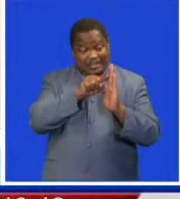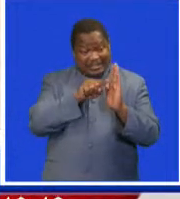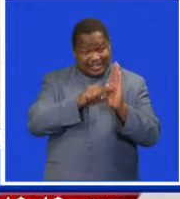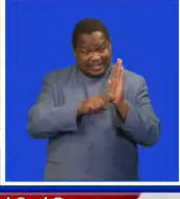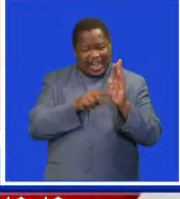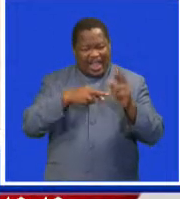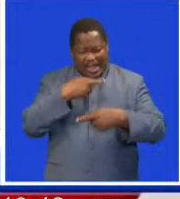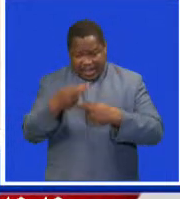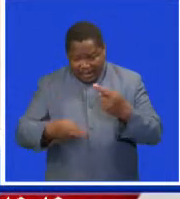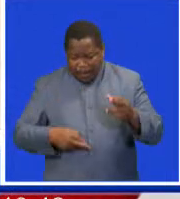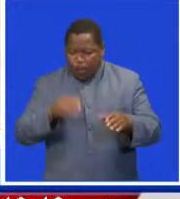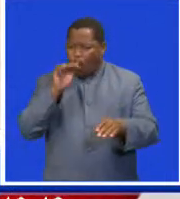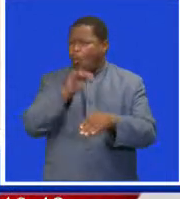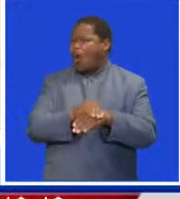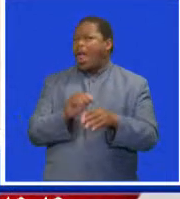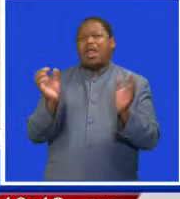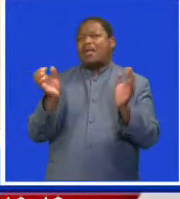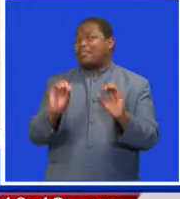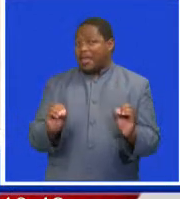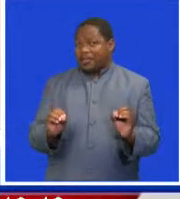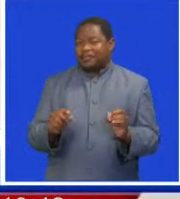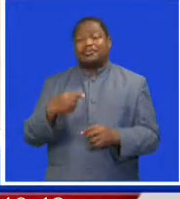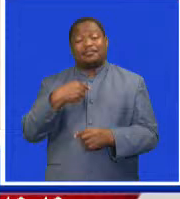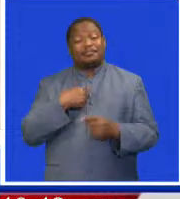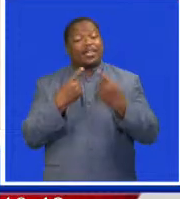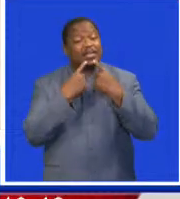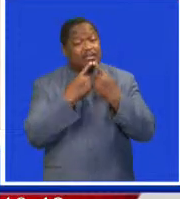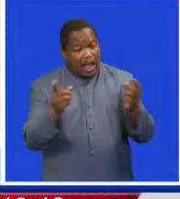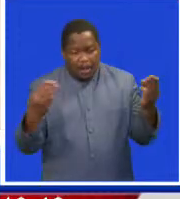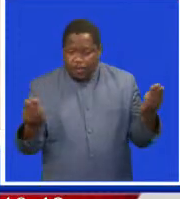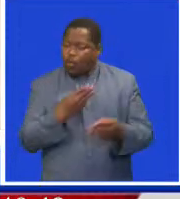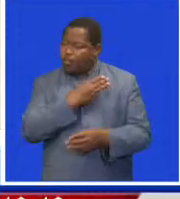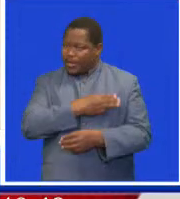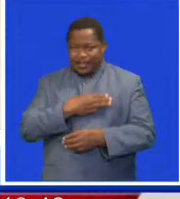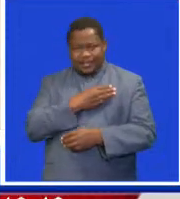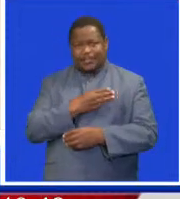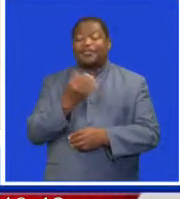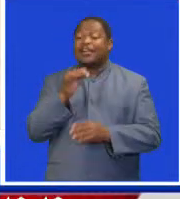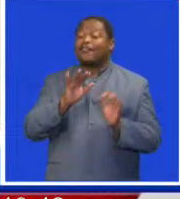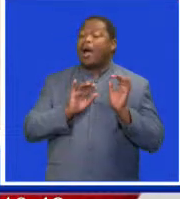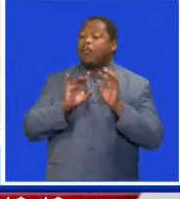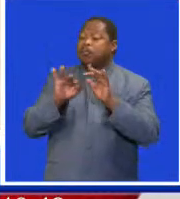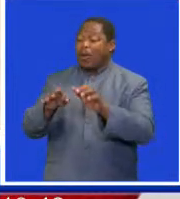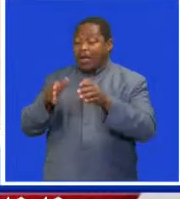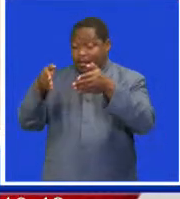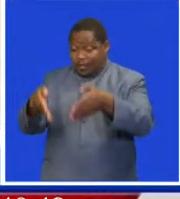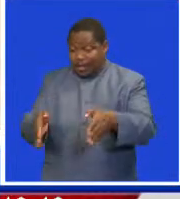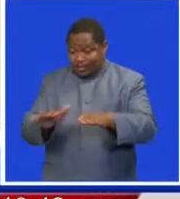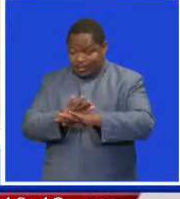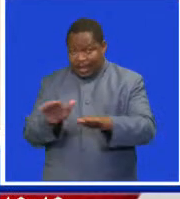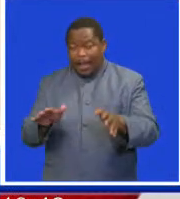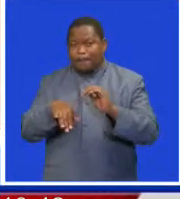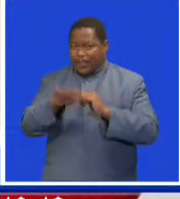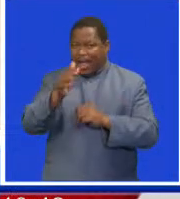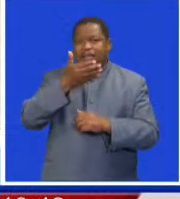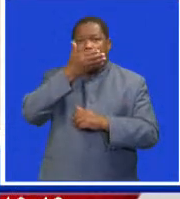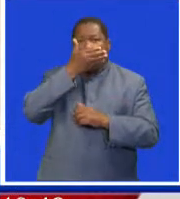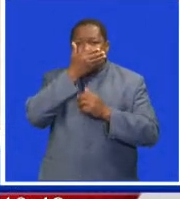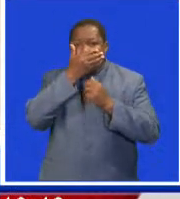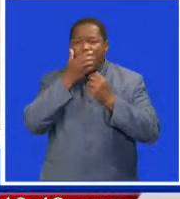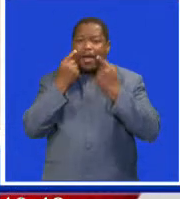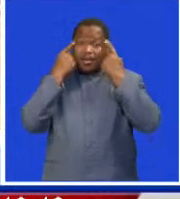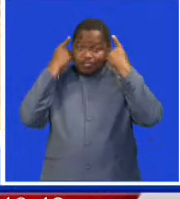laba bakhona lapha esifeni abafake ema mask baphinze futhi ba observe nale